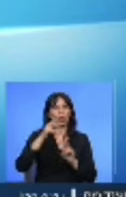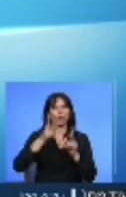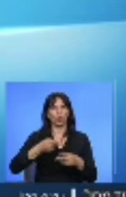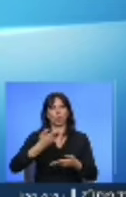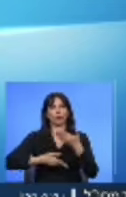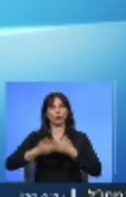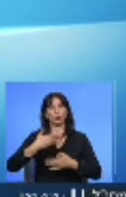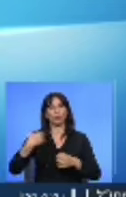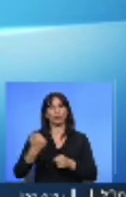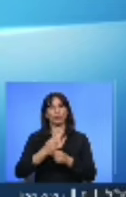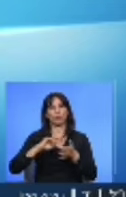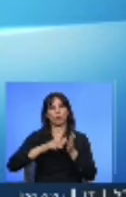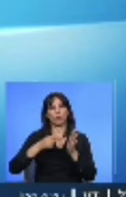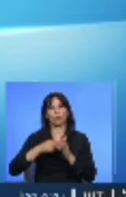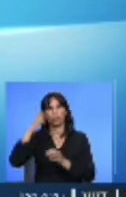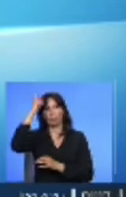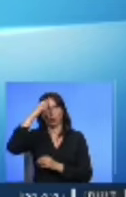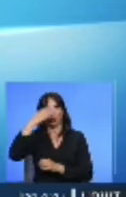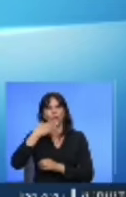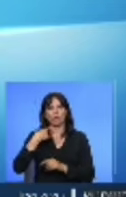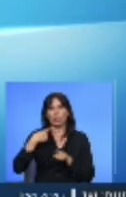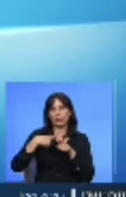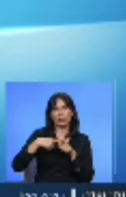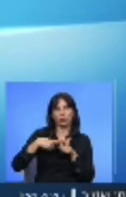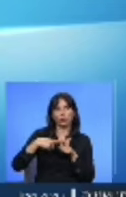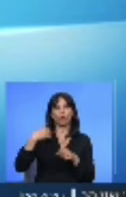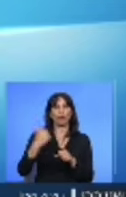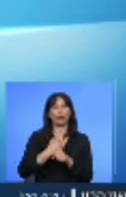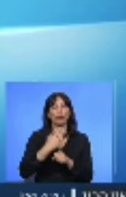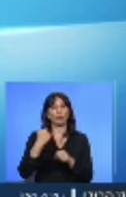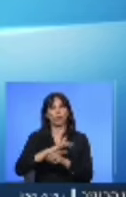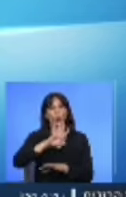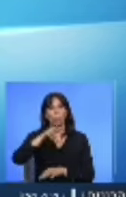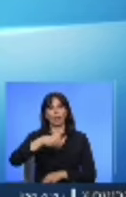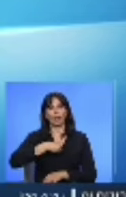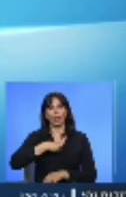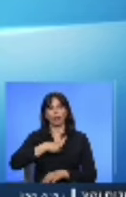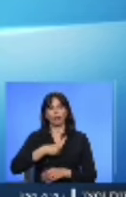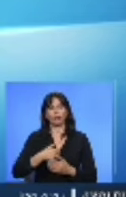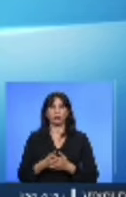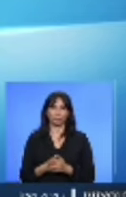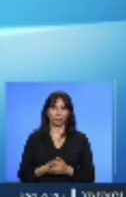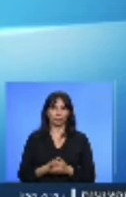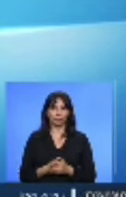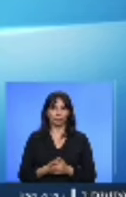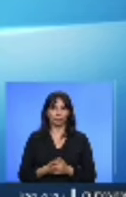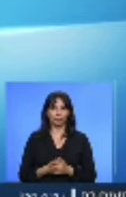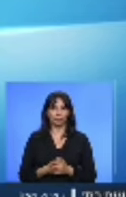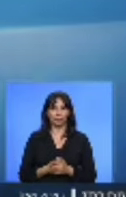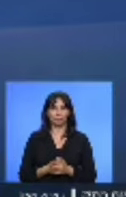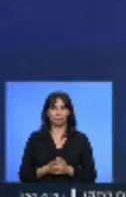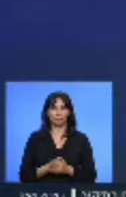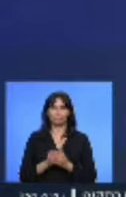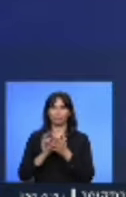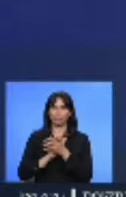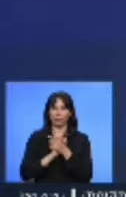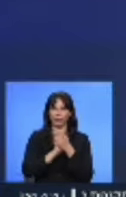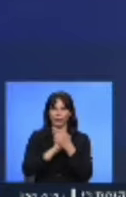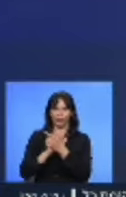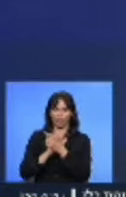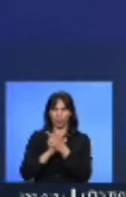בין ערבים ליהודים על ידי סימון של עבודה הומניטרית. שלום לך, סגן